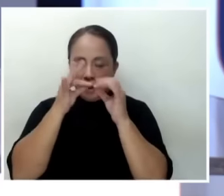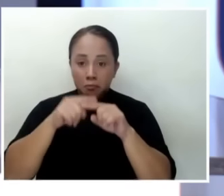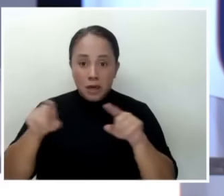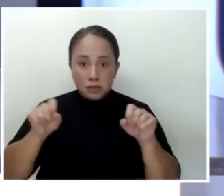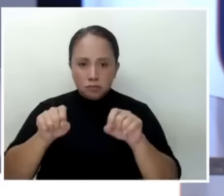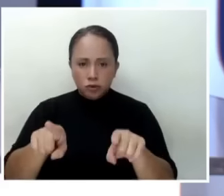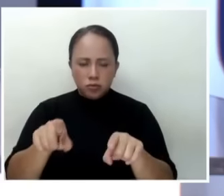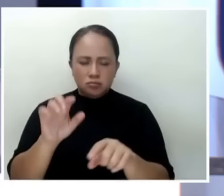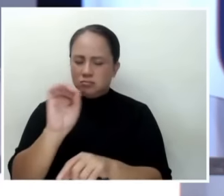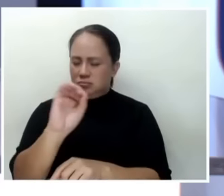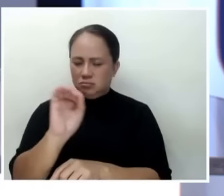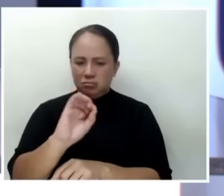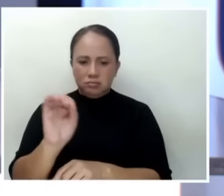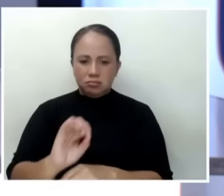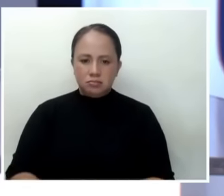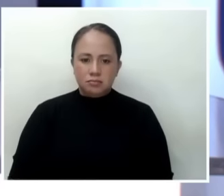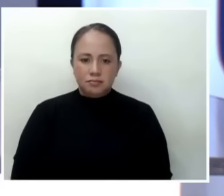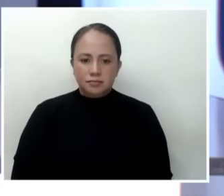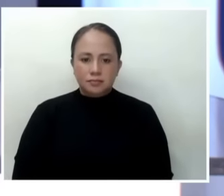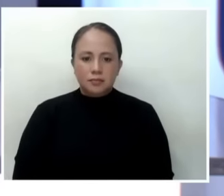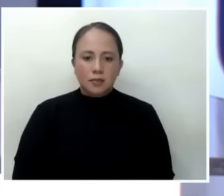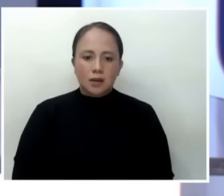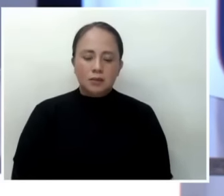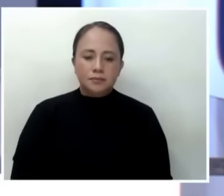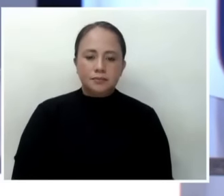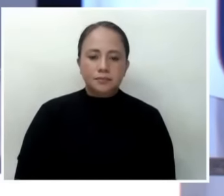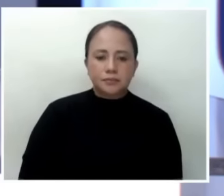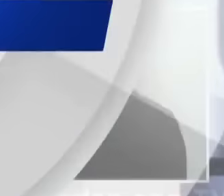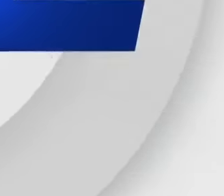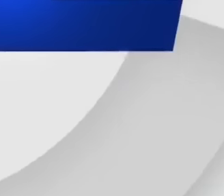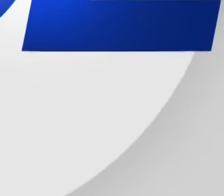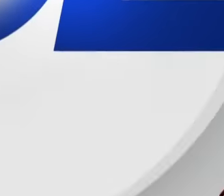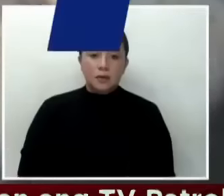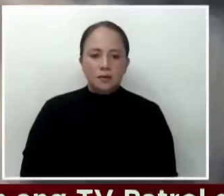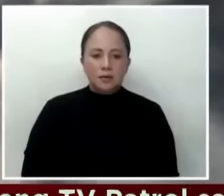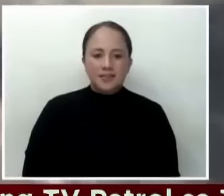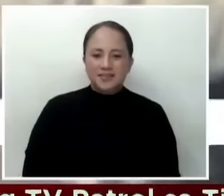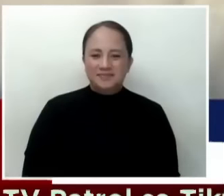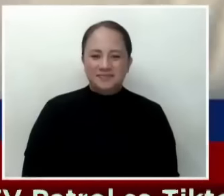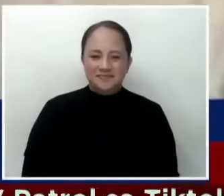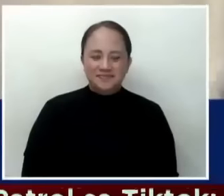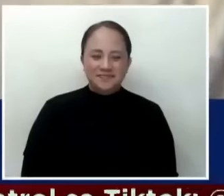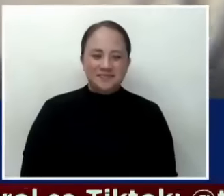pusher. Nagpa-patrol Nico Bawa.